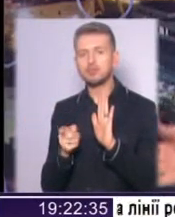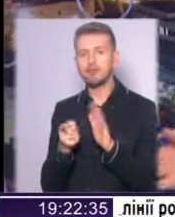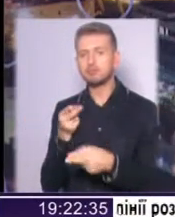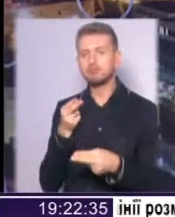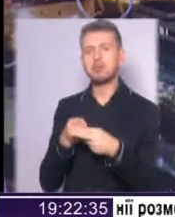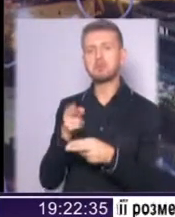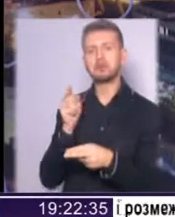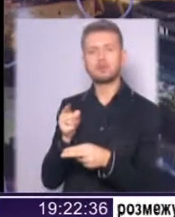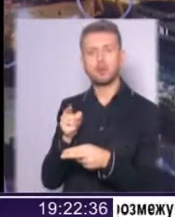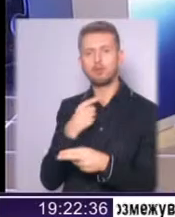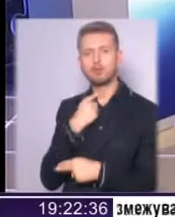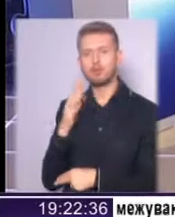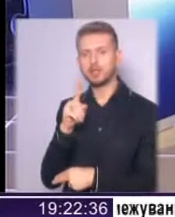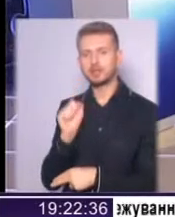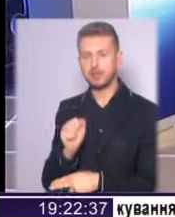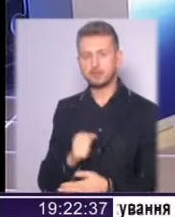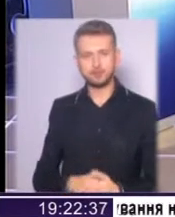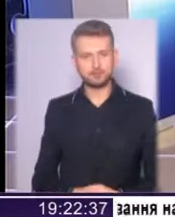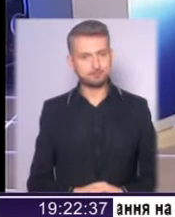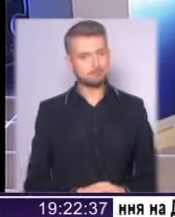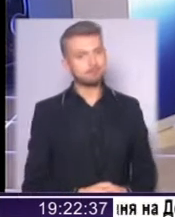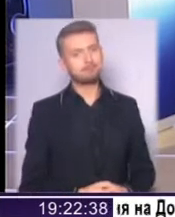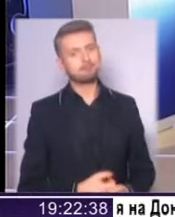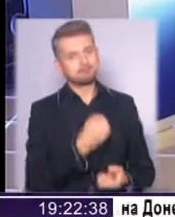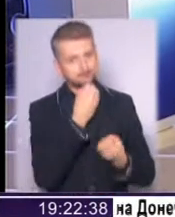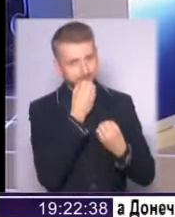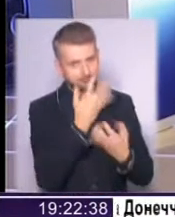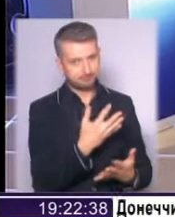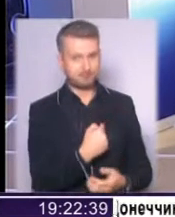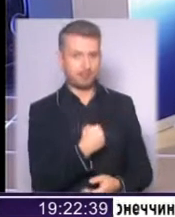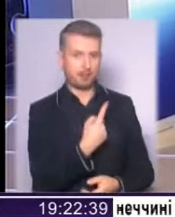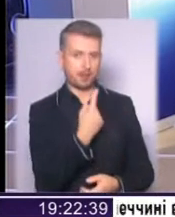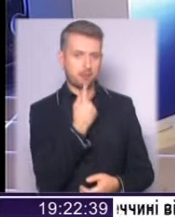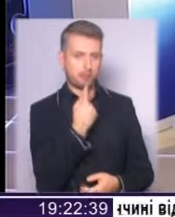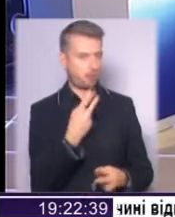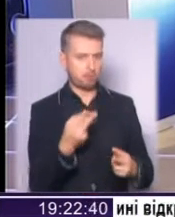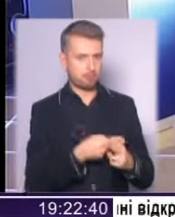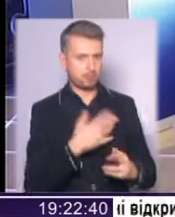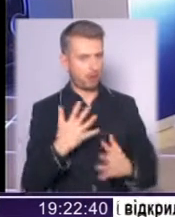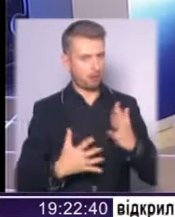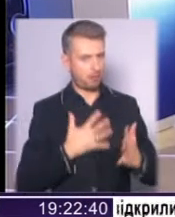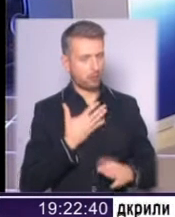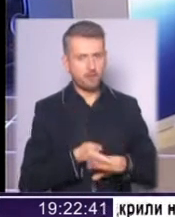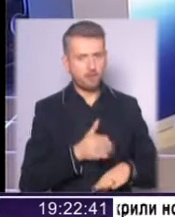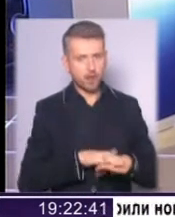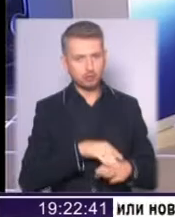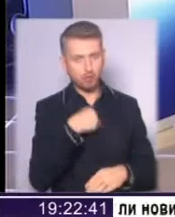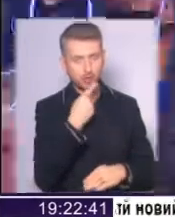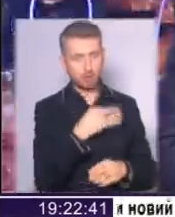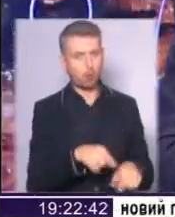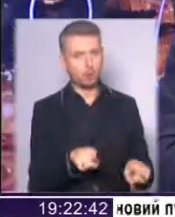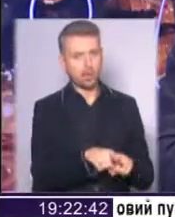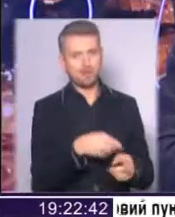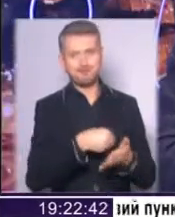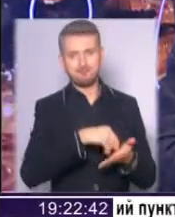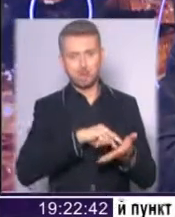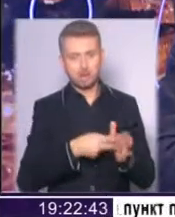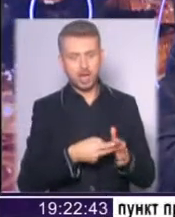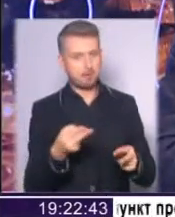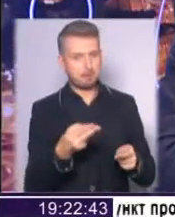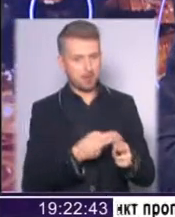натиснути зелену кнопку. Отже, гаразд, я попробую без вас без емоцій, хоча важко говорити про такі бюджети без емоцій, будемо